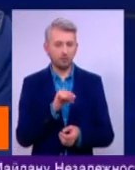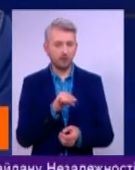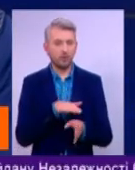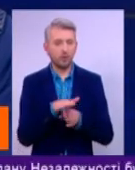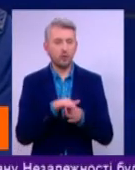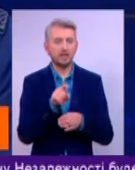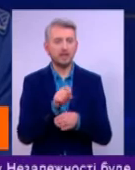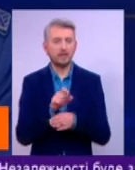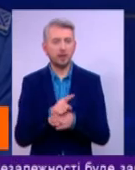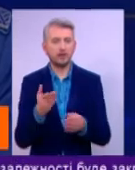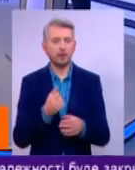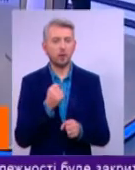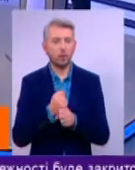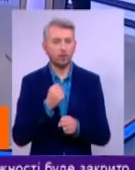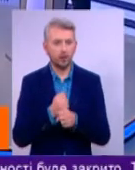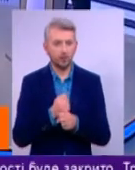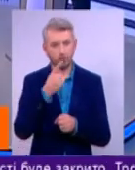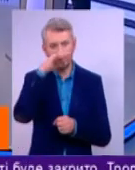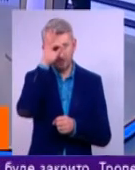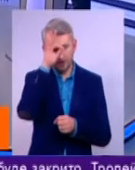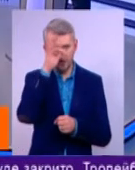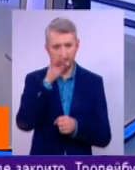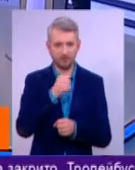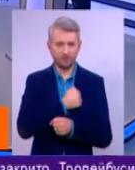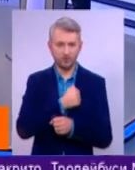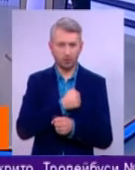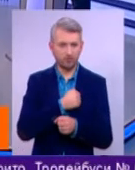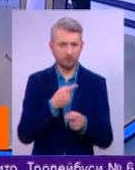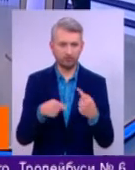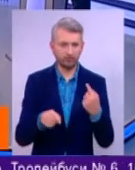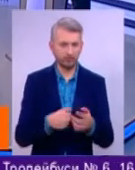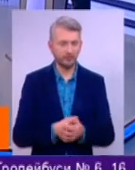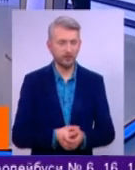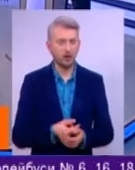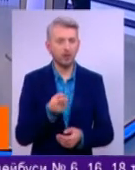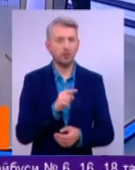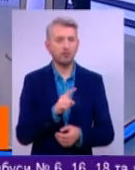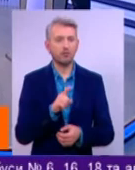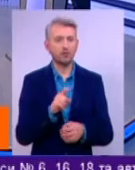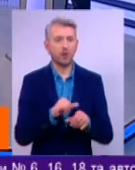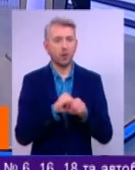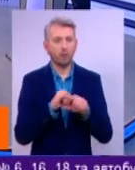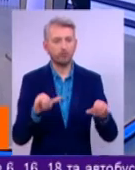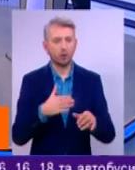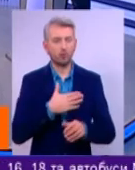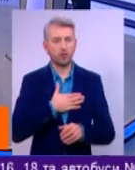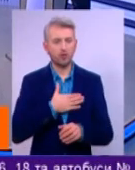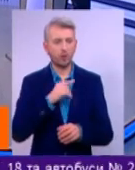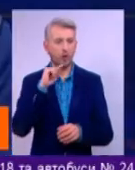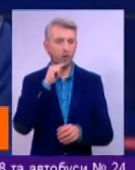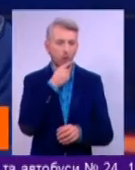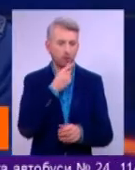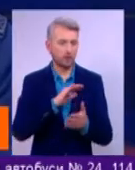виконання тих завдань, які роблять поліцейські. Тому з розвитком нашої